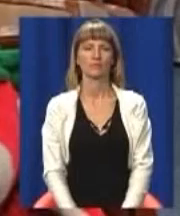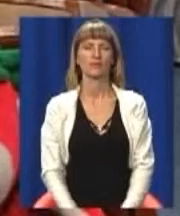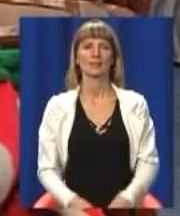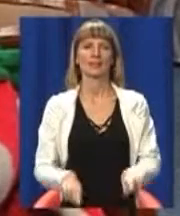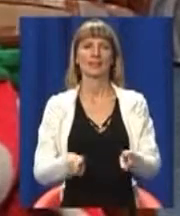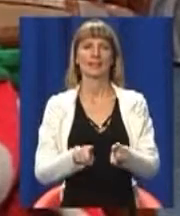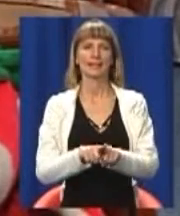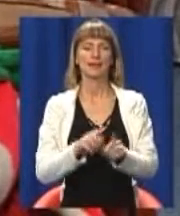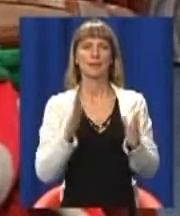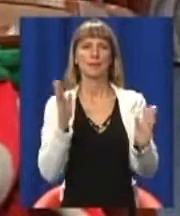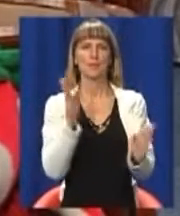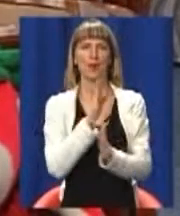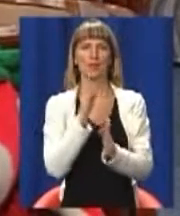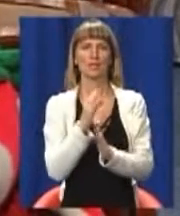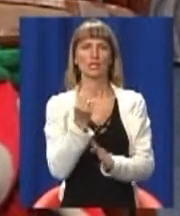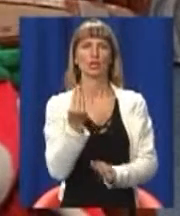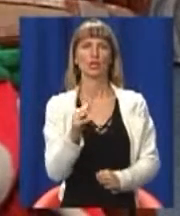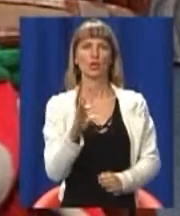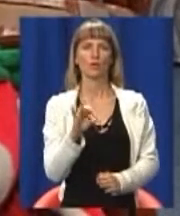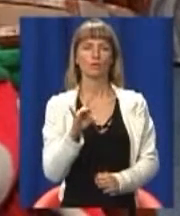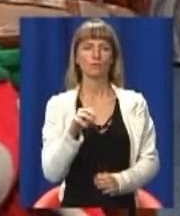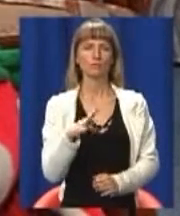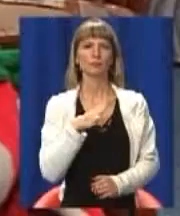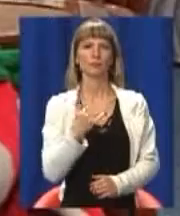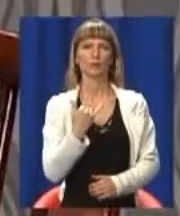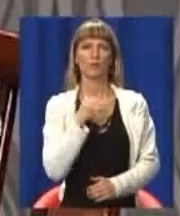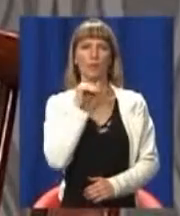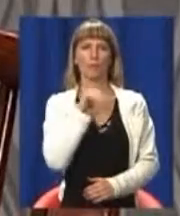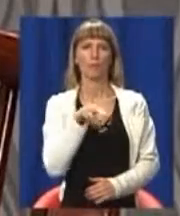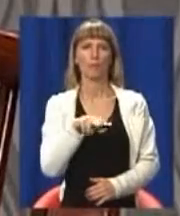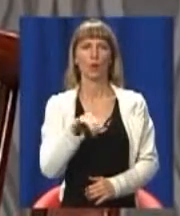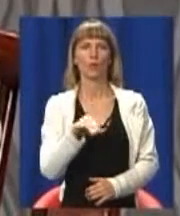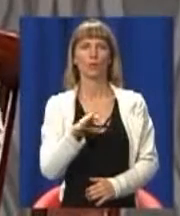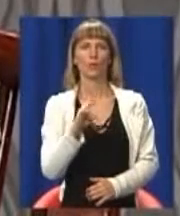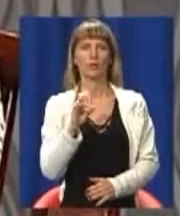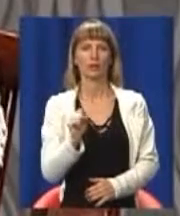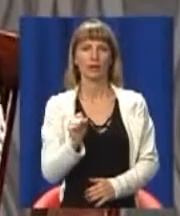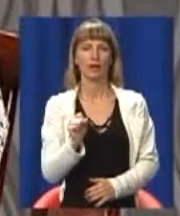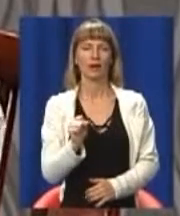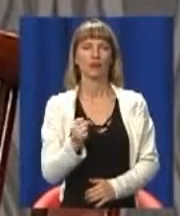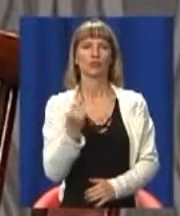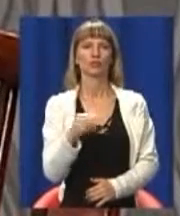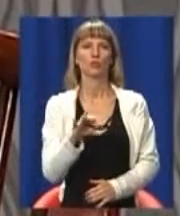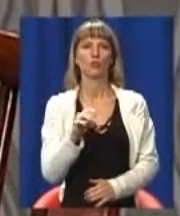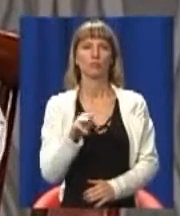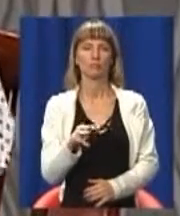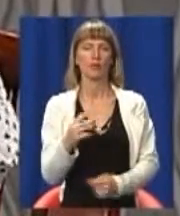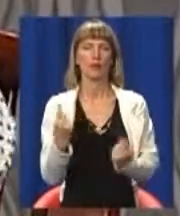Ось такий повітряний шторм був у нашого професора Плутона. До речі, на шторм